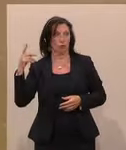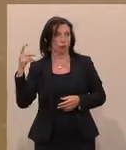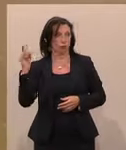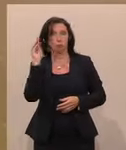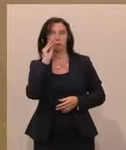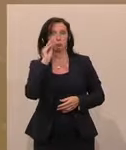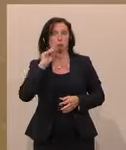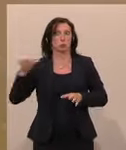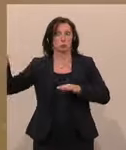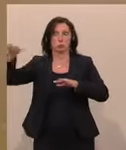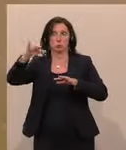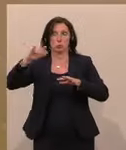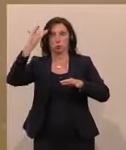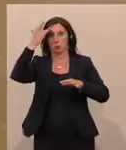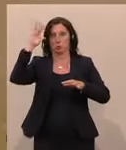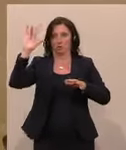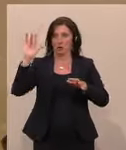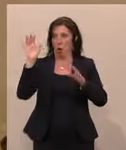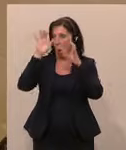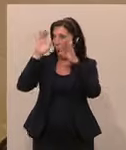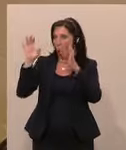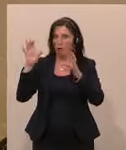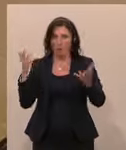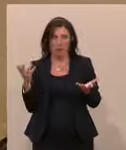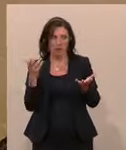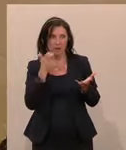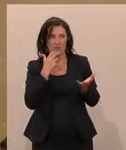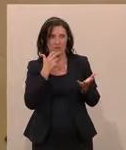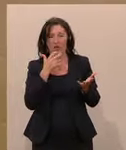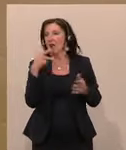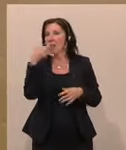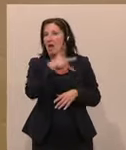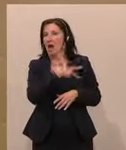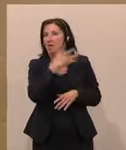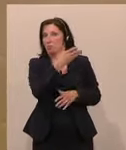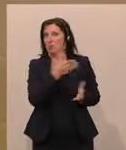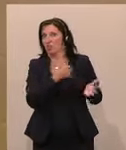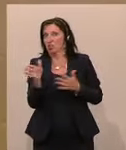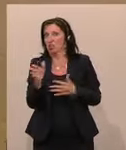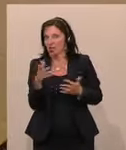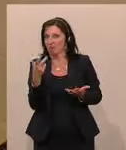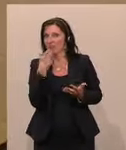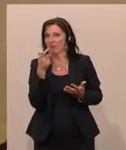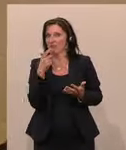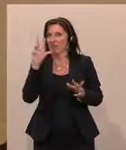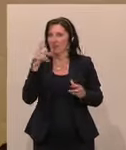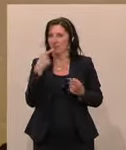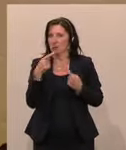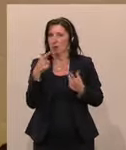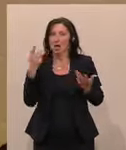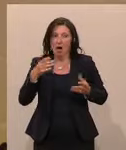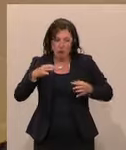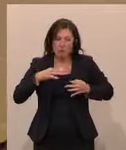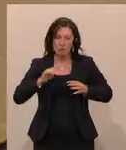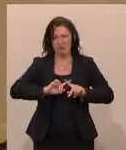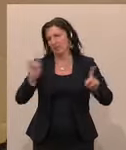okay, ich weiß nicht, wieso die ÖVP da so ein zwingendes Bedürfnis hat, über die Entgleisungen der SPÖ zu reden. Ich sage Ihnen was, ich habe ein ganz anderes Anliegen. Mir geht es darum, dass